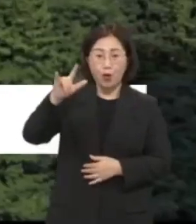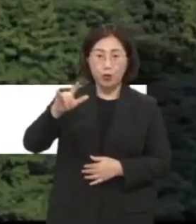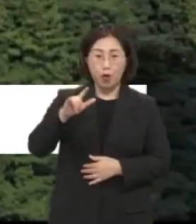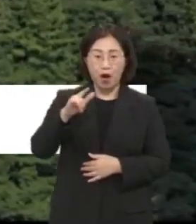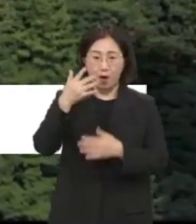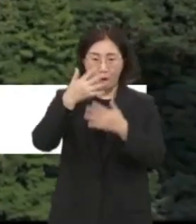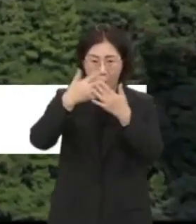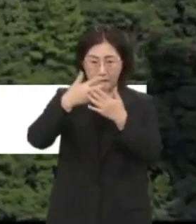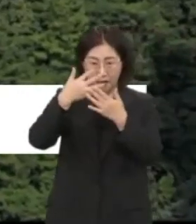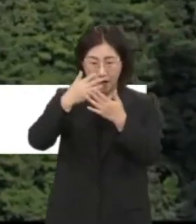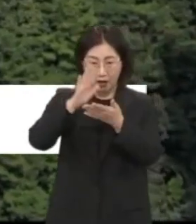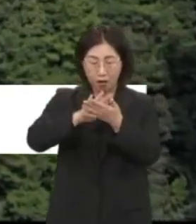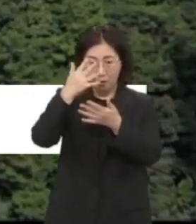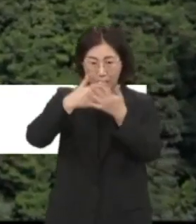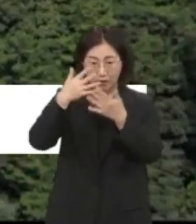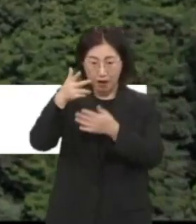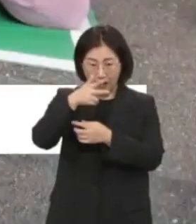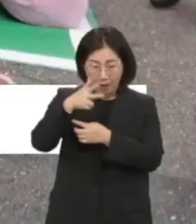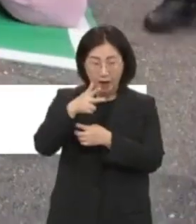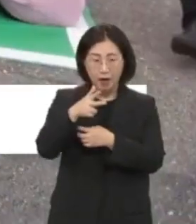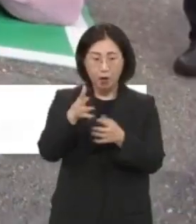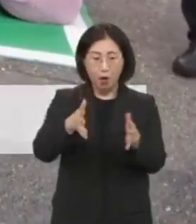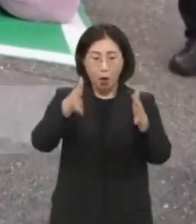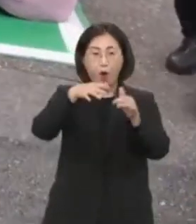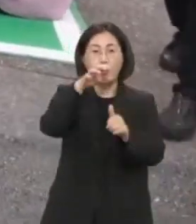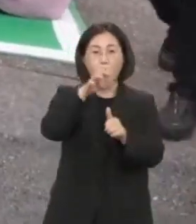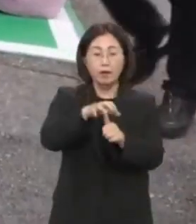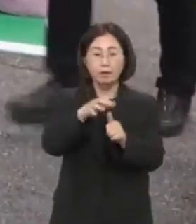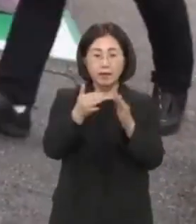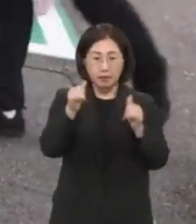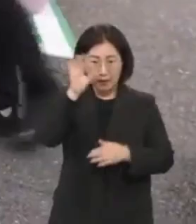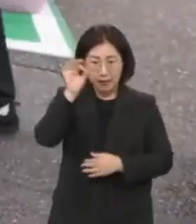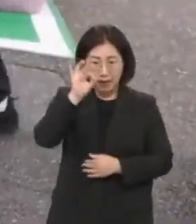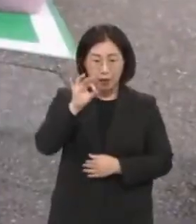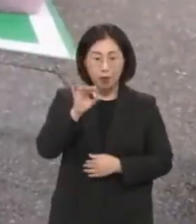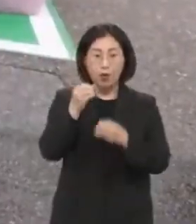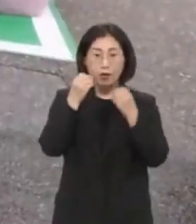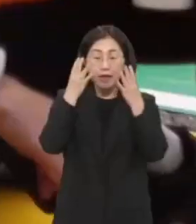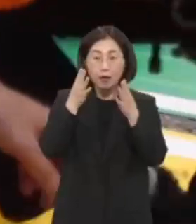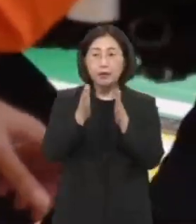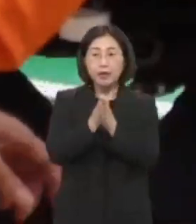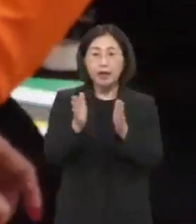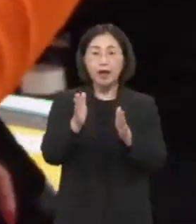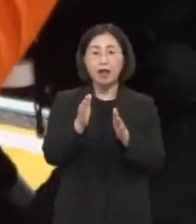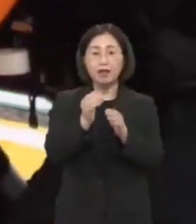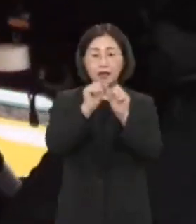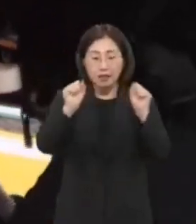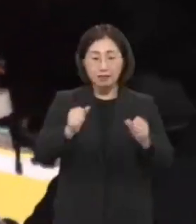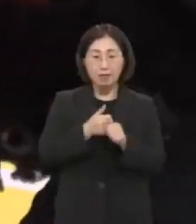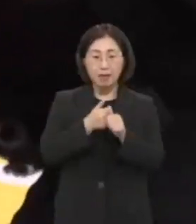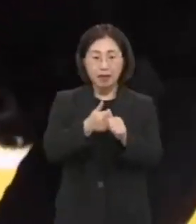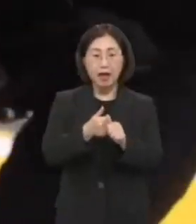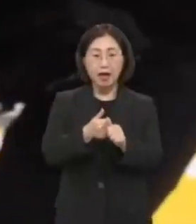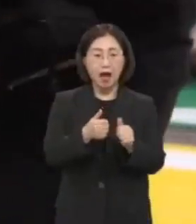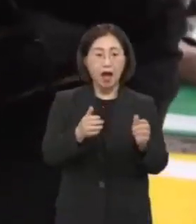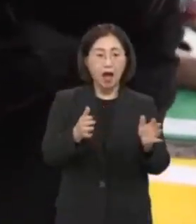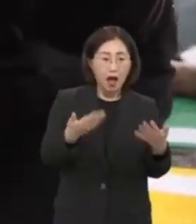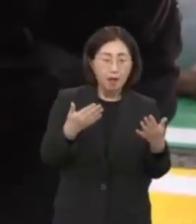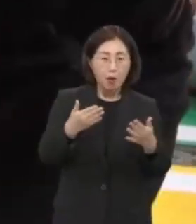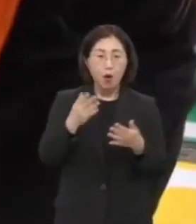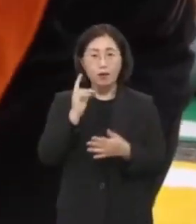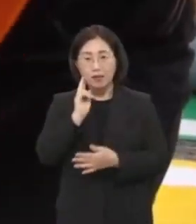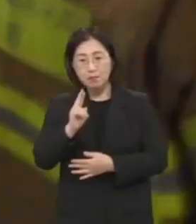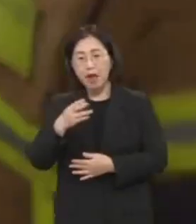수색 작업이 계속되고 새로 도입된 119 구급 스마트 시스템에 따라 환자 부상 상태를 분류한 뒤 이송 우선순위를